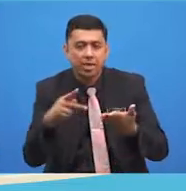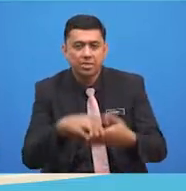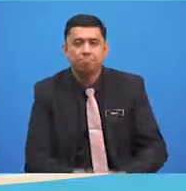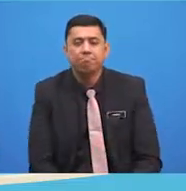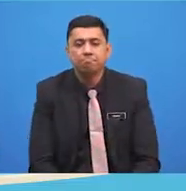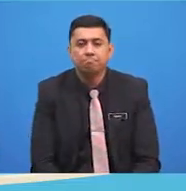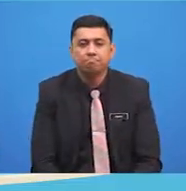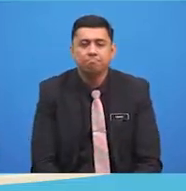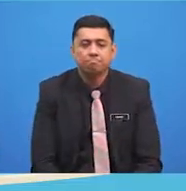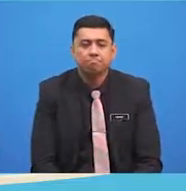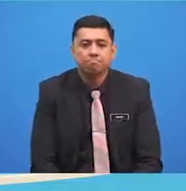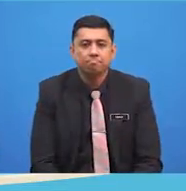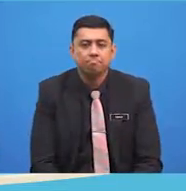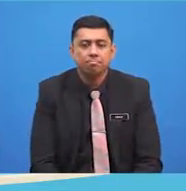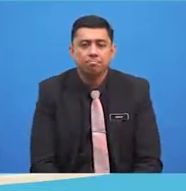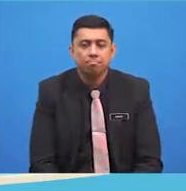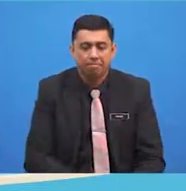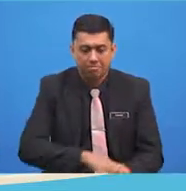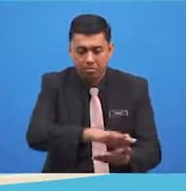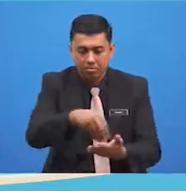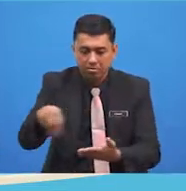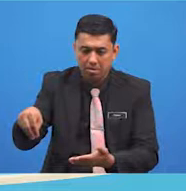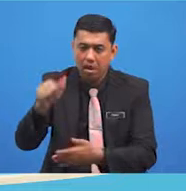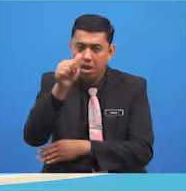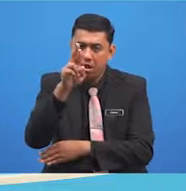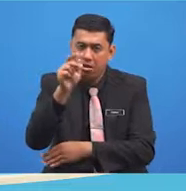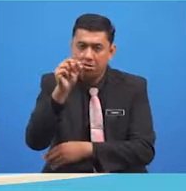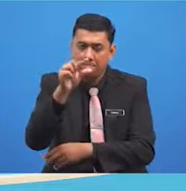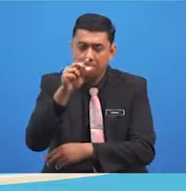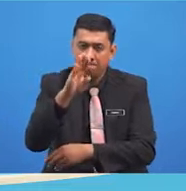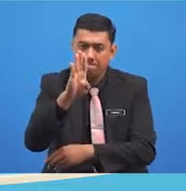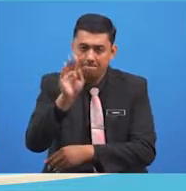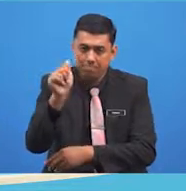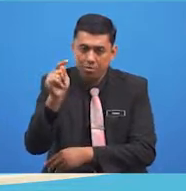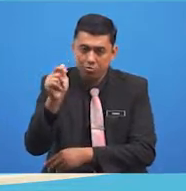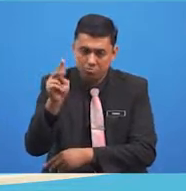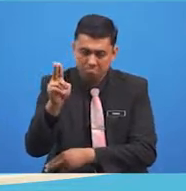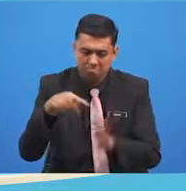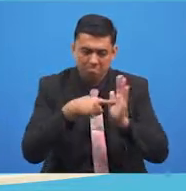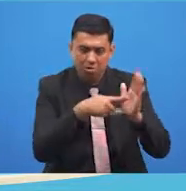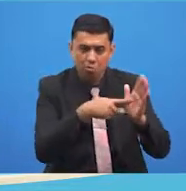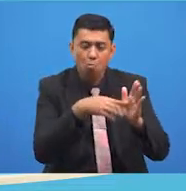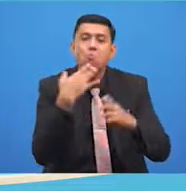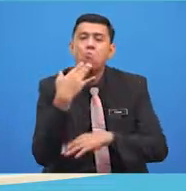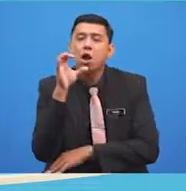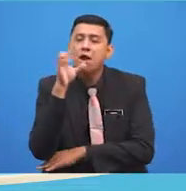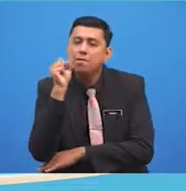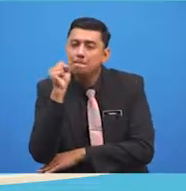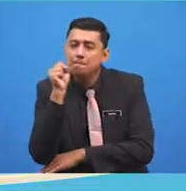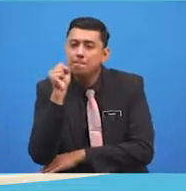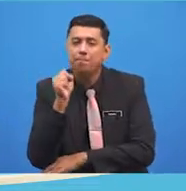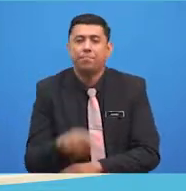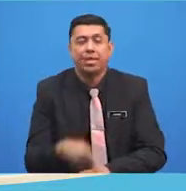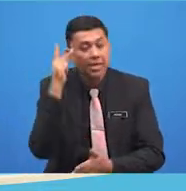tayangan slide yang menunjukkan taburan lokasi arang batu. Berdasarkan petunjuk berwarna oren, murid-murid